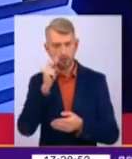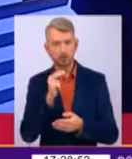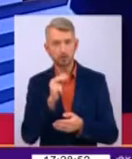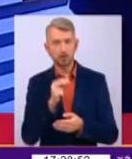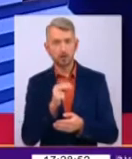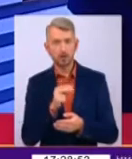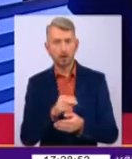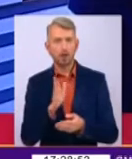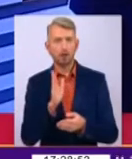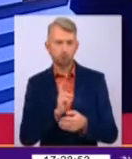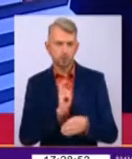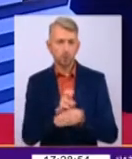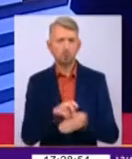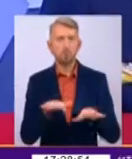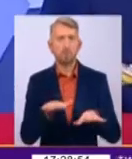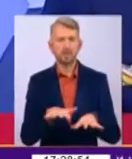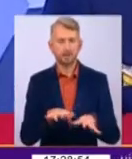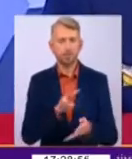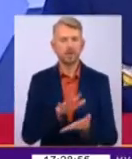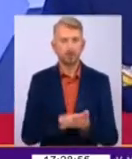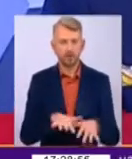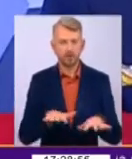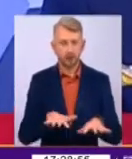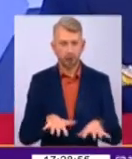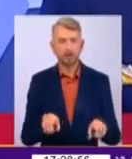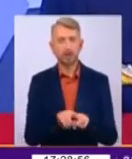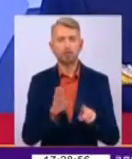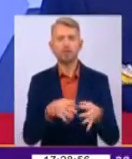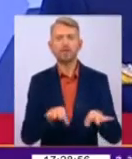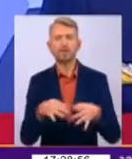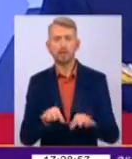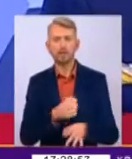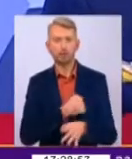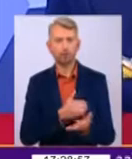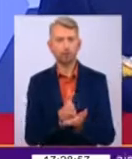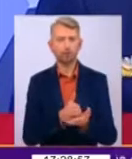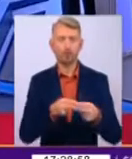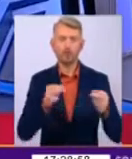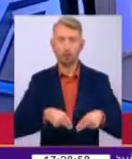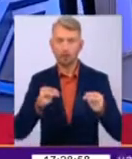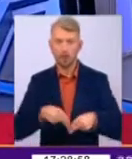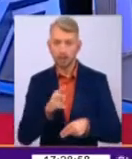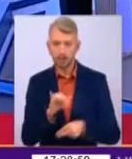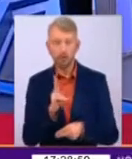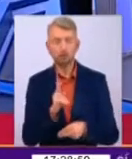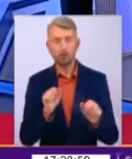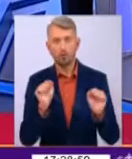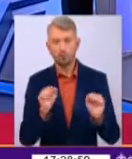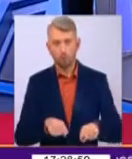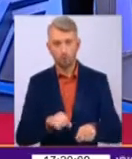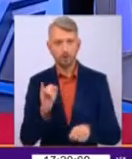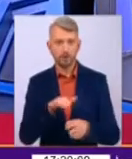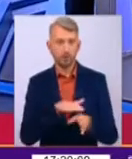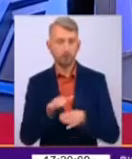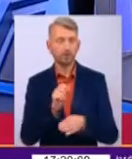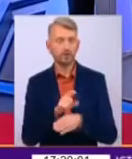місце постійної дислокації. Таким чином будуть вивільнятися військовослужбовці-контрактники, які можуть і